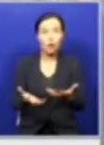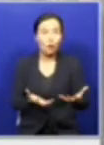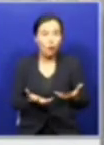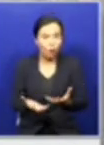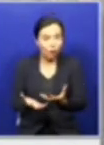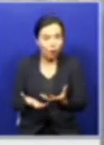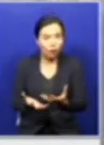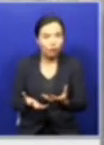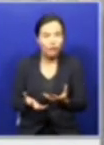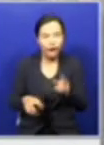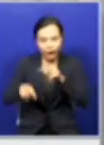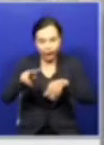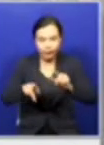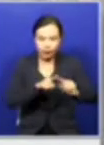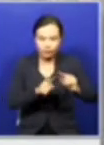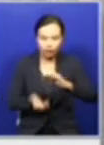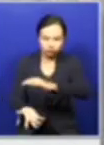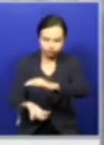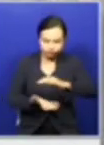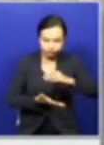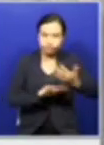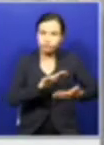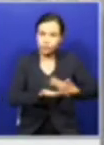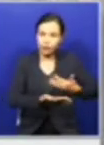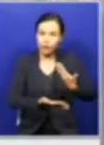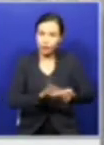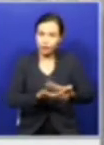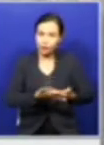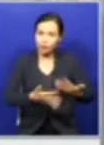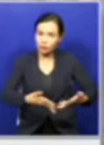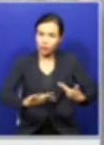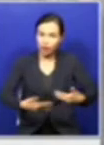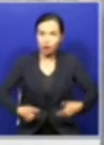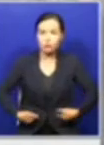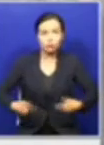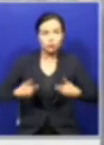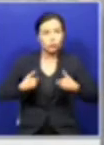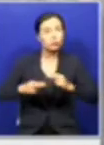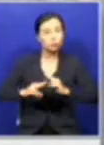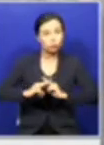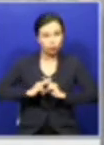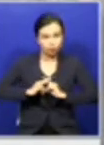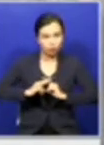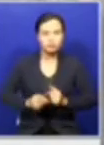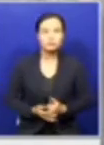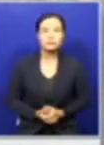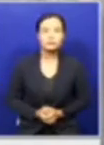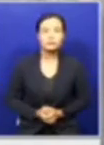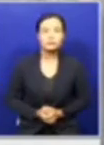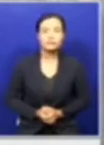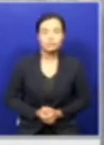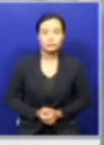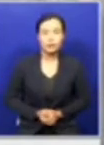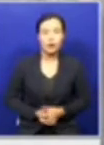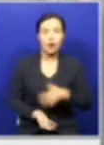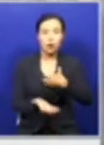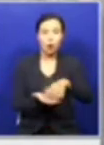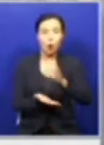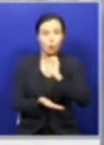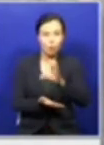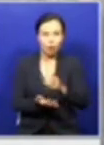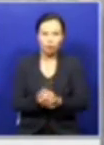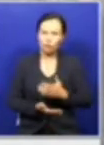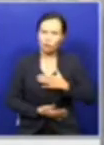ดุไปเพื่อขายในการที่จะหามาเลี้ยงชีพท่านประธานครับเขาบอกว่าเขาไม่เข้าใ